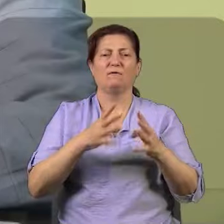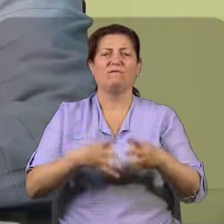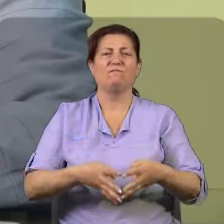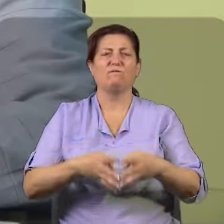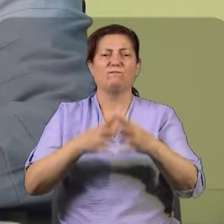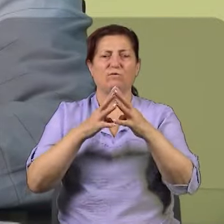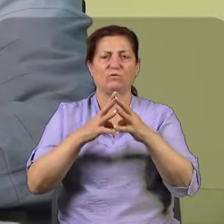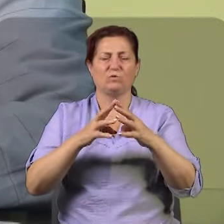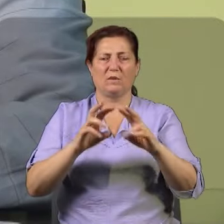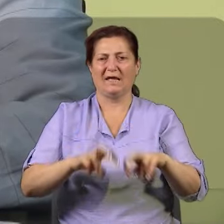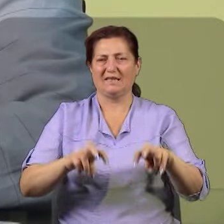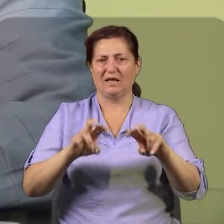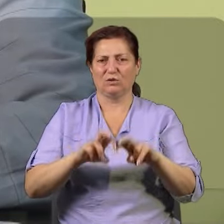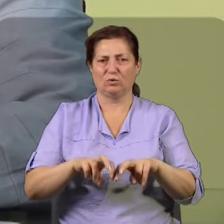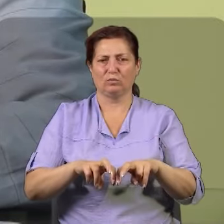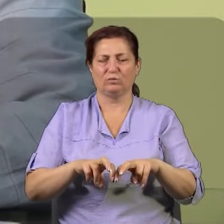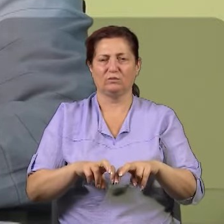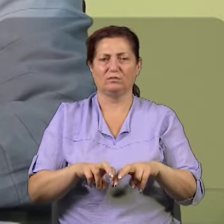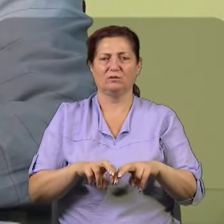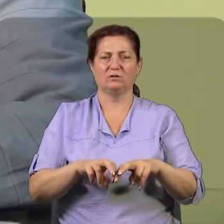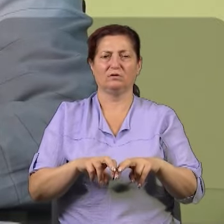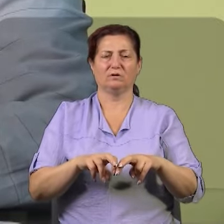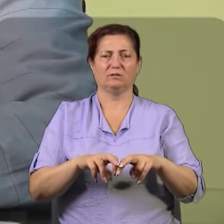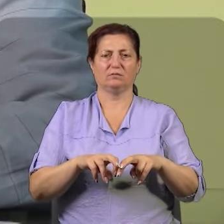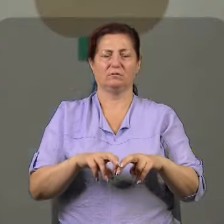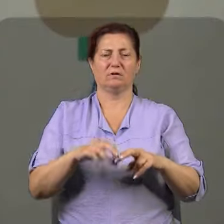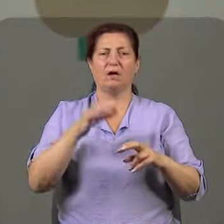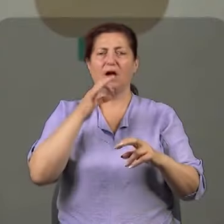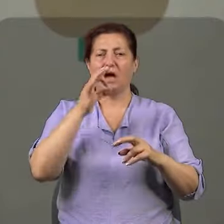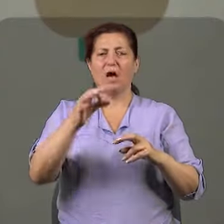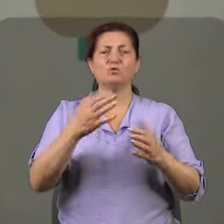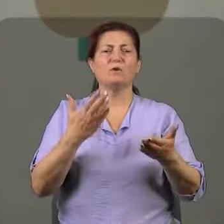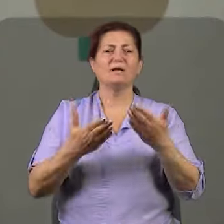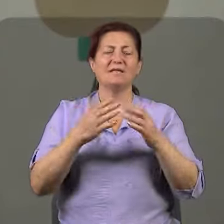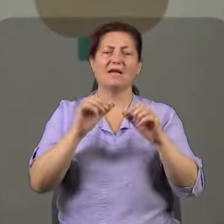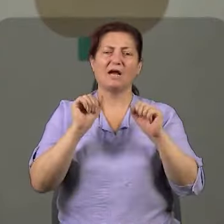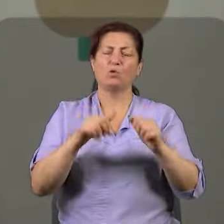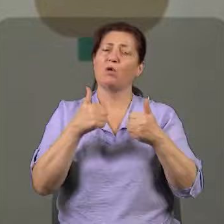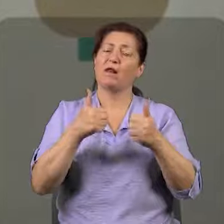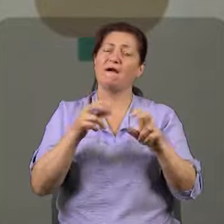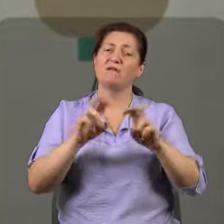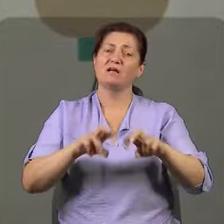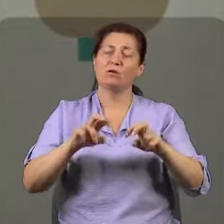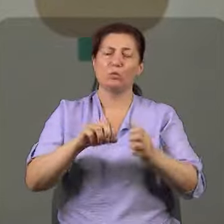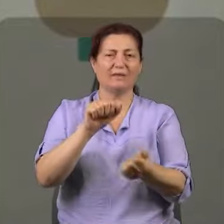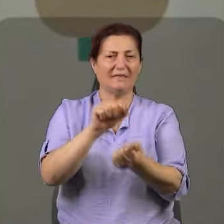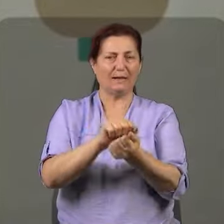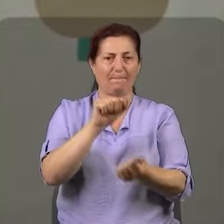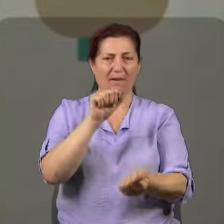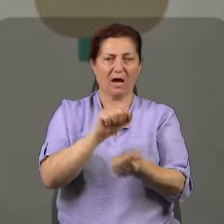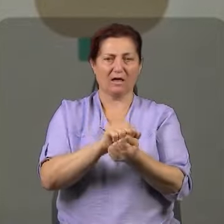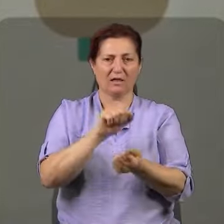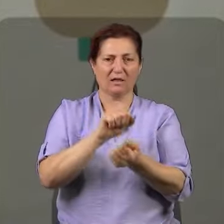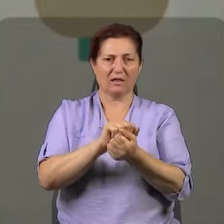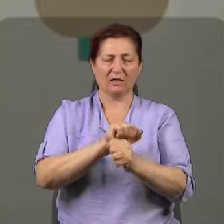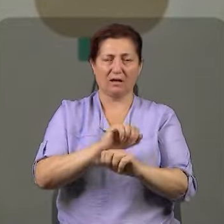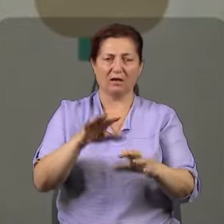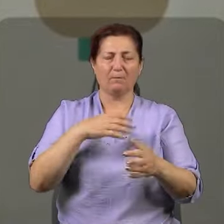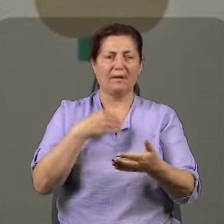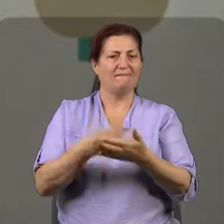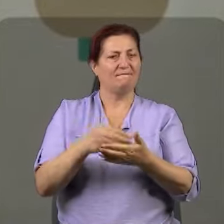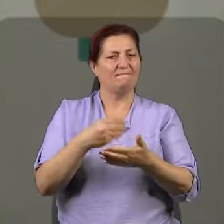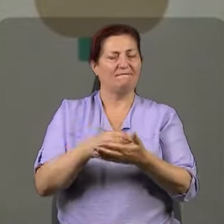հետազոտությունների լոգիկայից, հա, իրանք ասում են, եթե կարող եք լավ հետազոտություններ անել, տպագրվել, հա, մենք դա